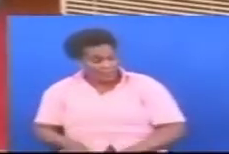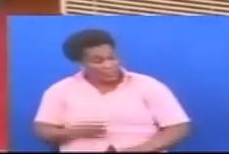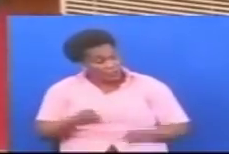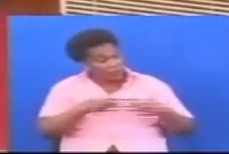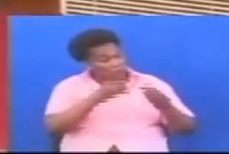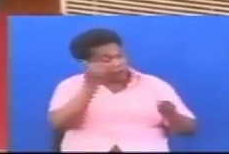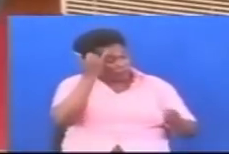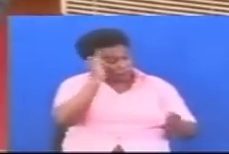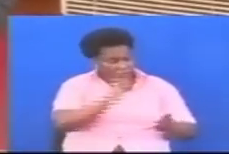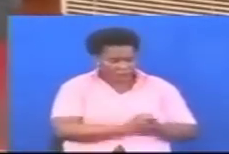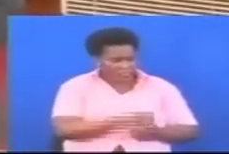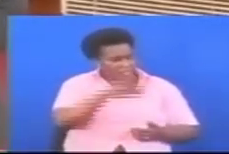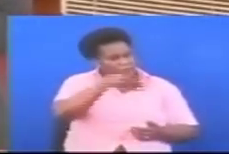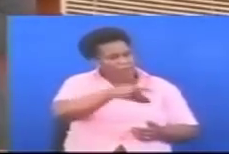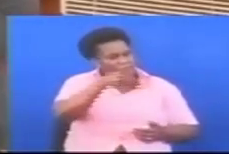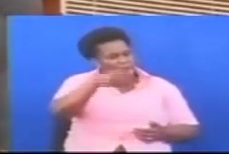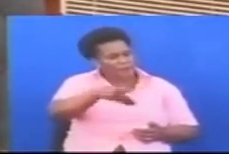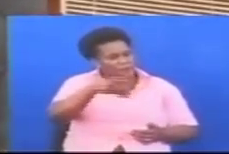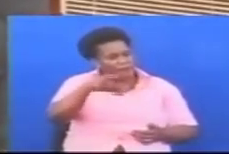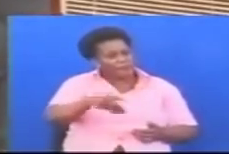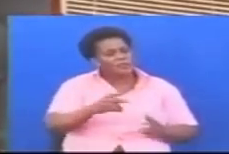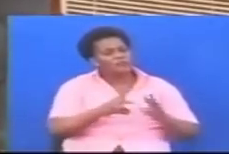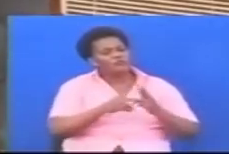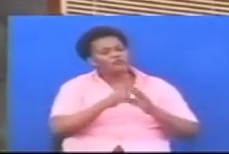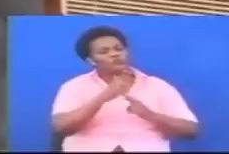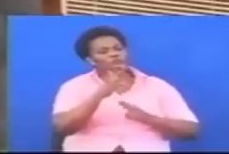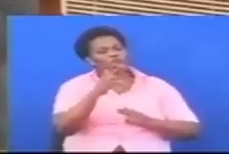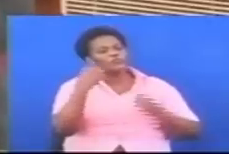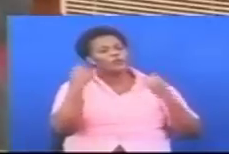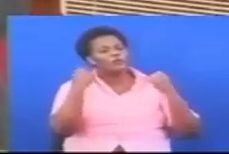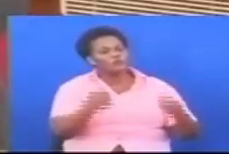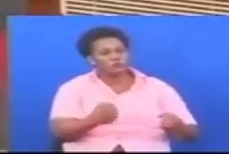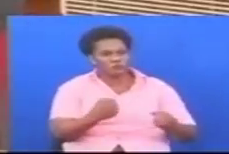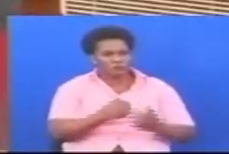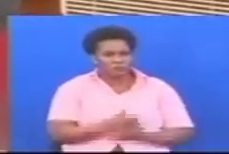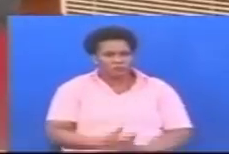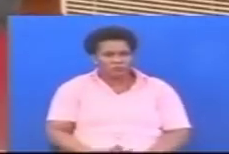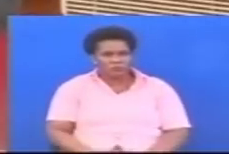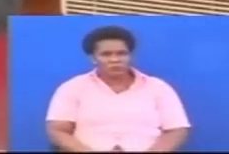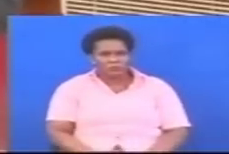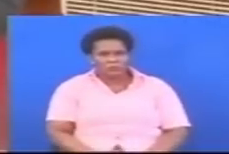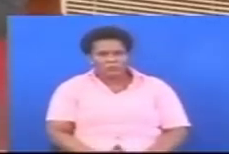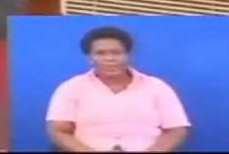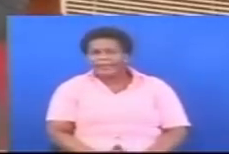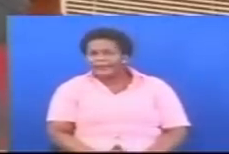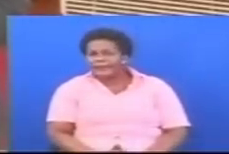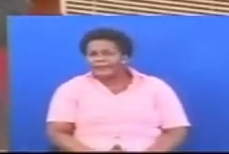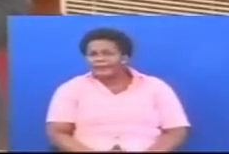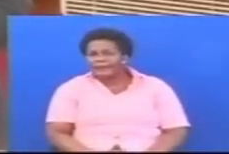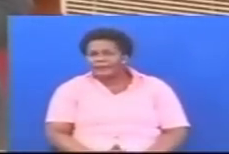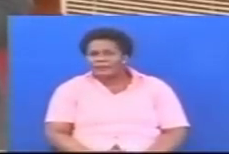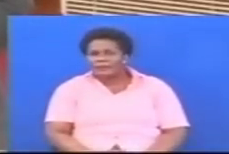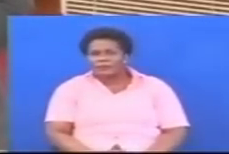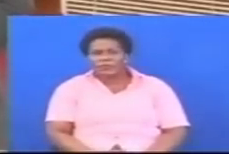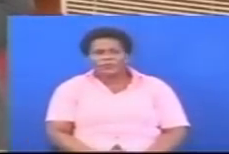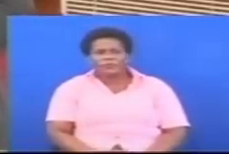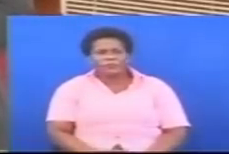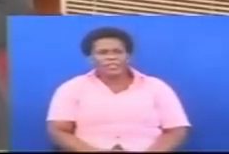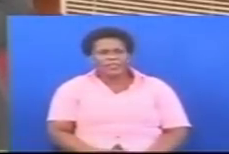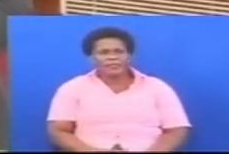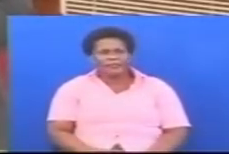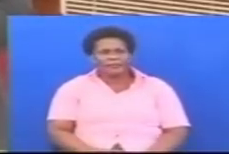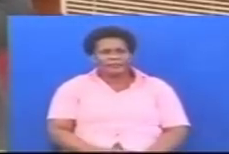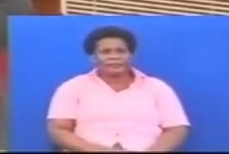BOT ndio litakalokuwa suluhisho endelevu kwa miradi ya maji. Mheshimiwa Mwenyekiti, kwa mwaka huu wa